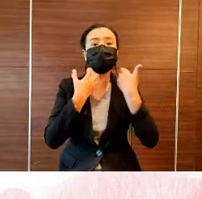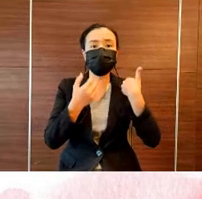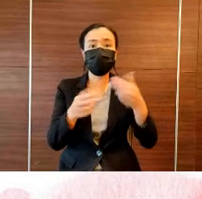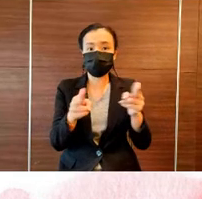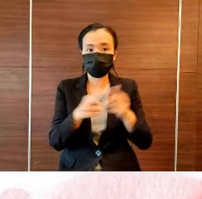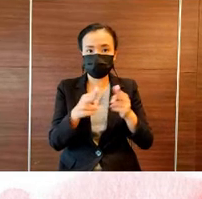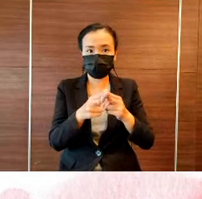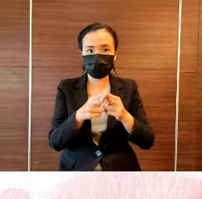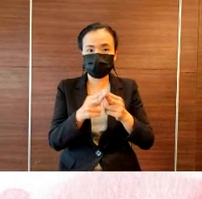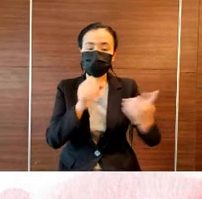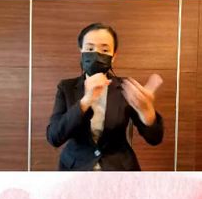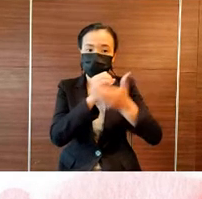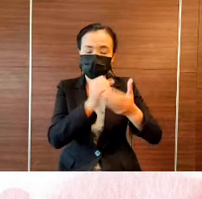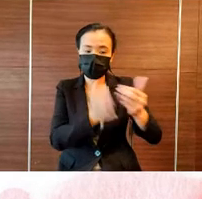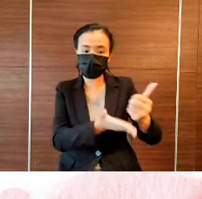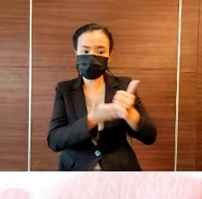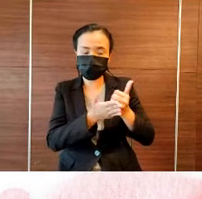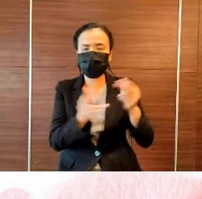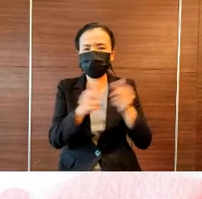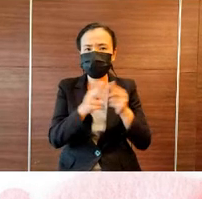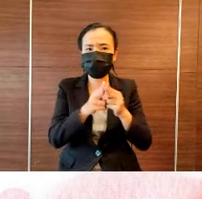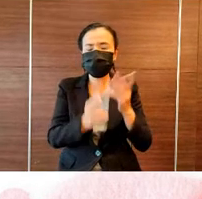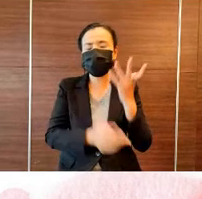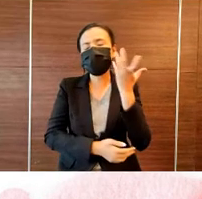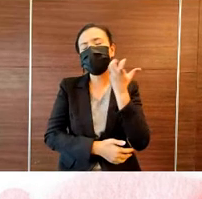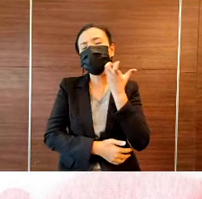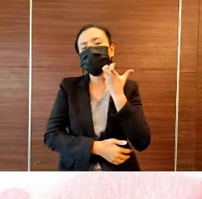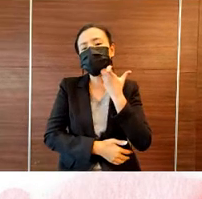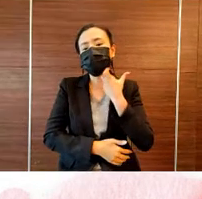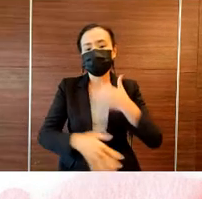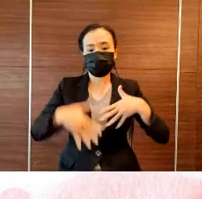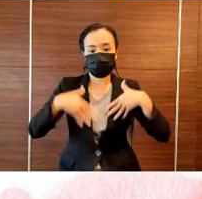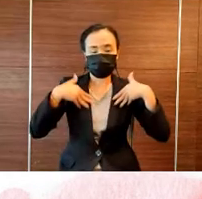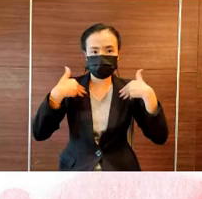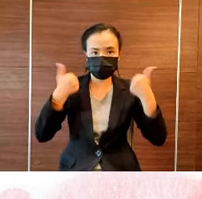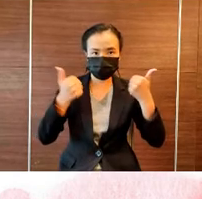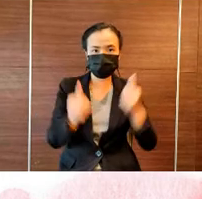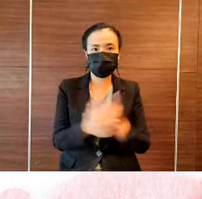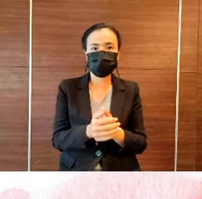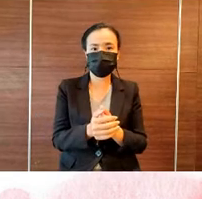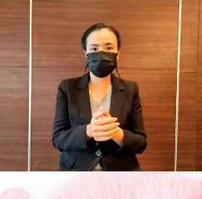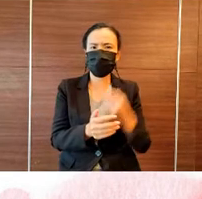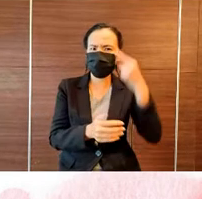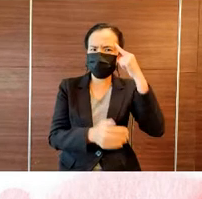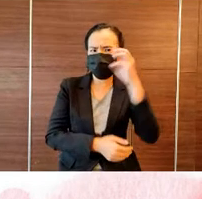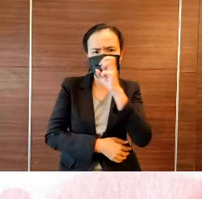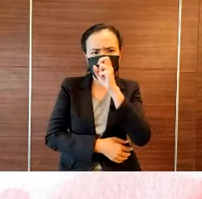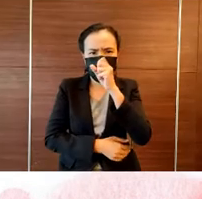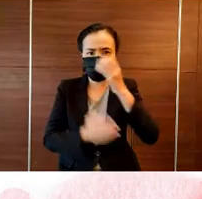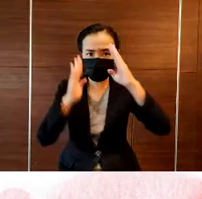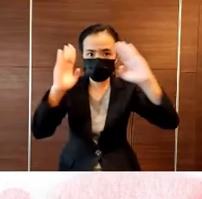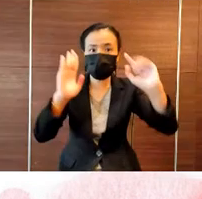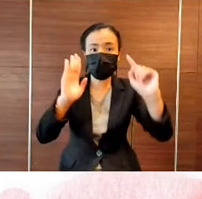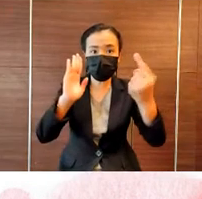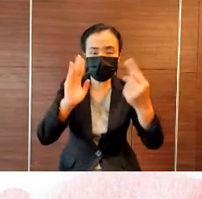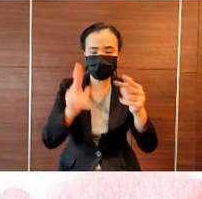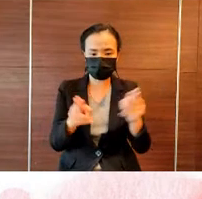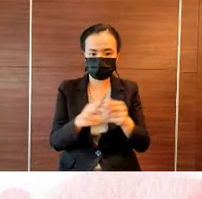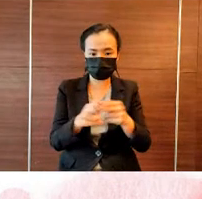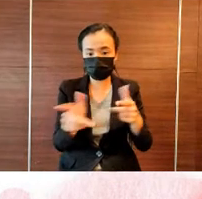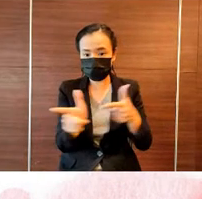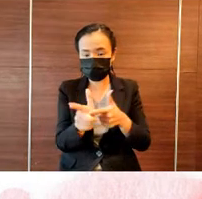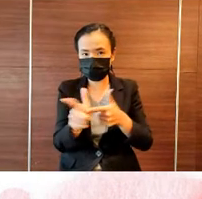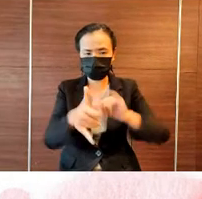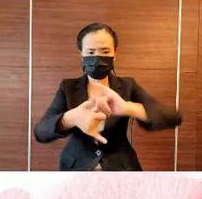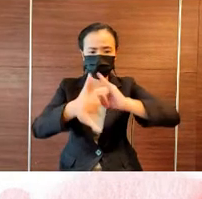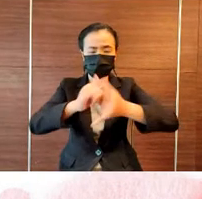ยเพิ่มการรับรู้ทางประสาทระหว่างการมีเซ็กซ์เนาะบางคนรู้สึกว่าการใช้เคมเซ็กซ์ทำให้กล้าที่จะลองประสบการณ์ใหม่ในการมีเซ็กซ์รวมถึงทำให้มีเ